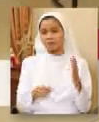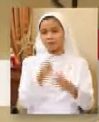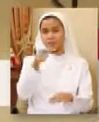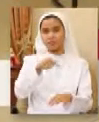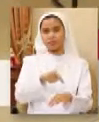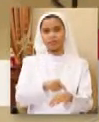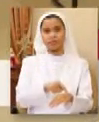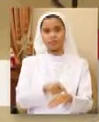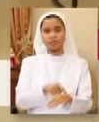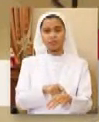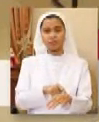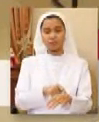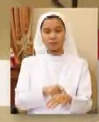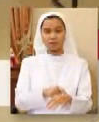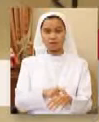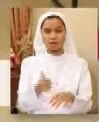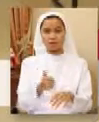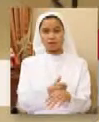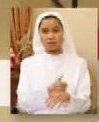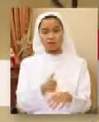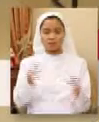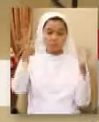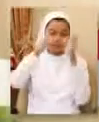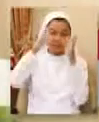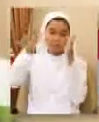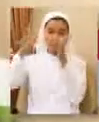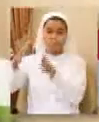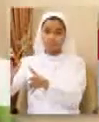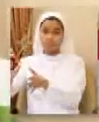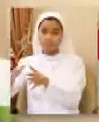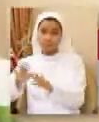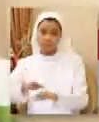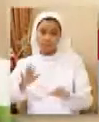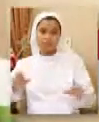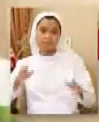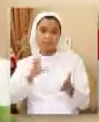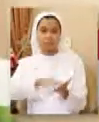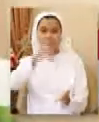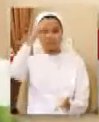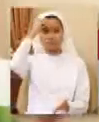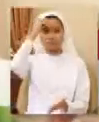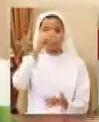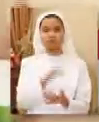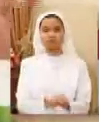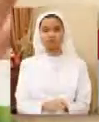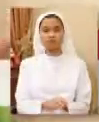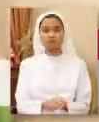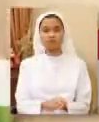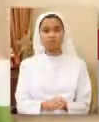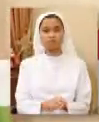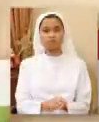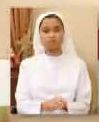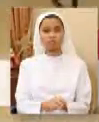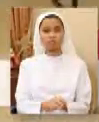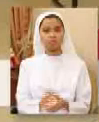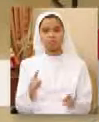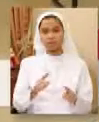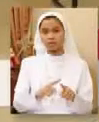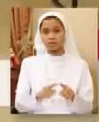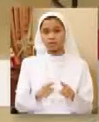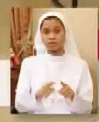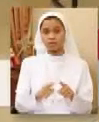na nabigyan ng importansya yung na matututo yung bata, kaya hindi rin sila nakapunta. Pero pagpunta nila sa center, anong